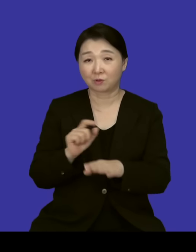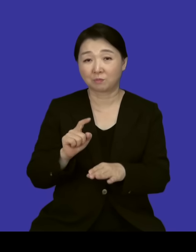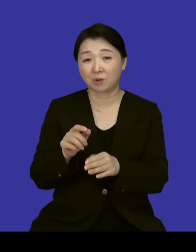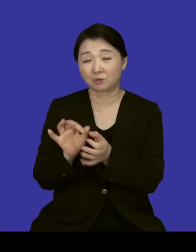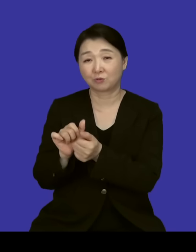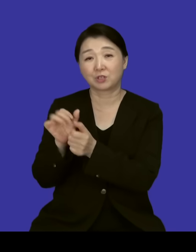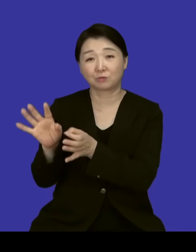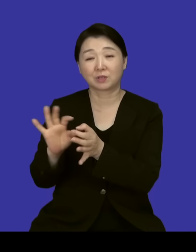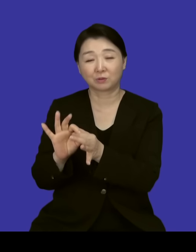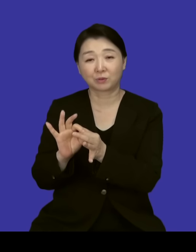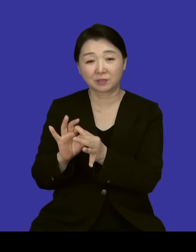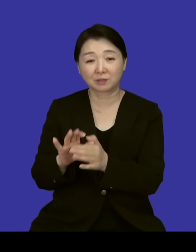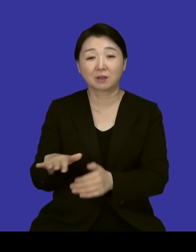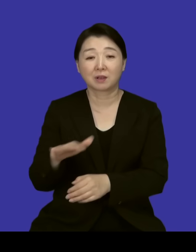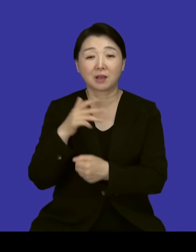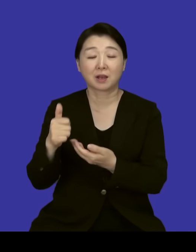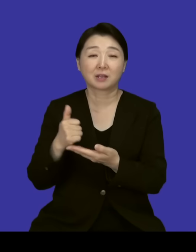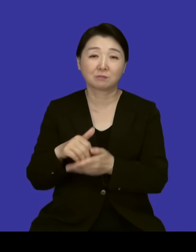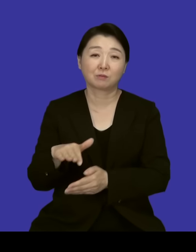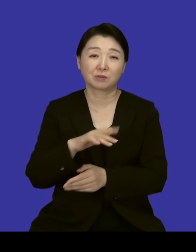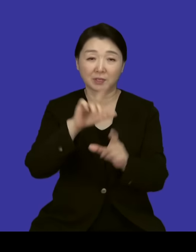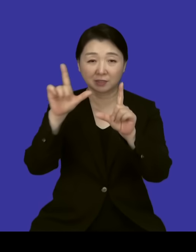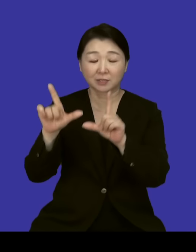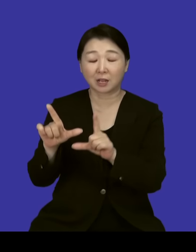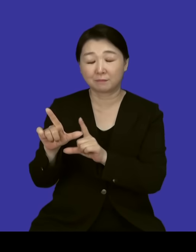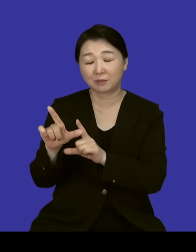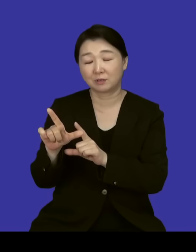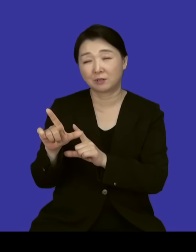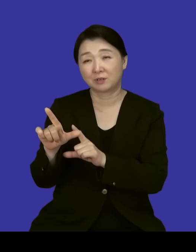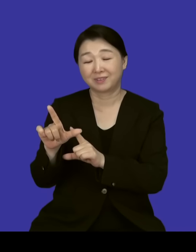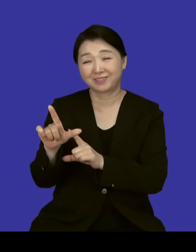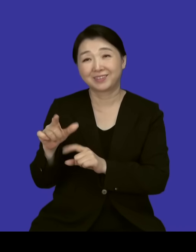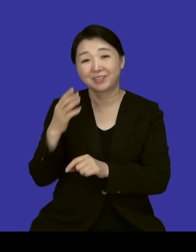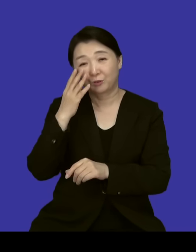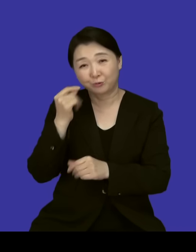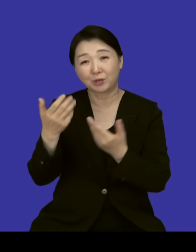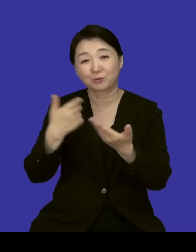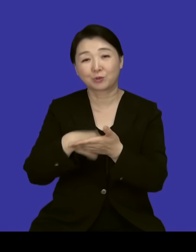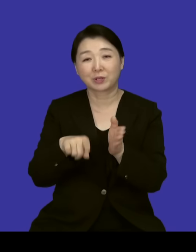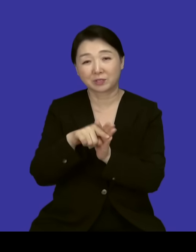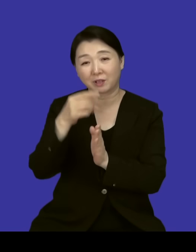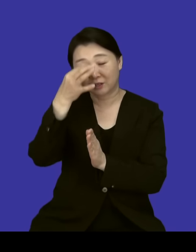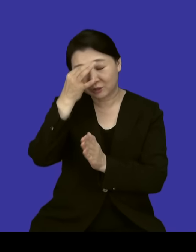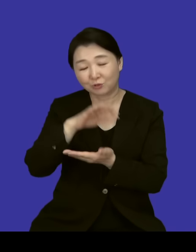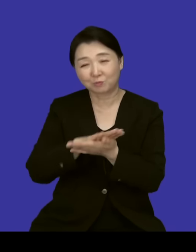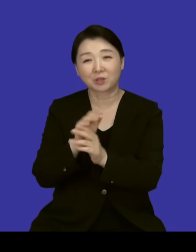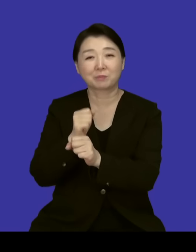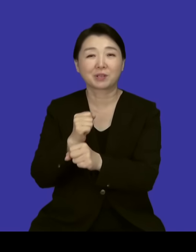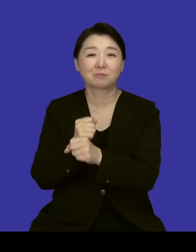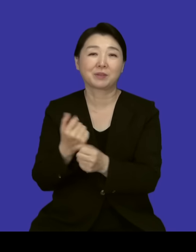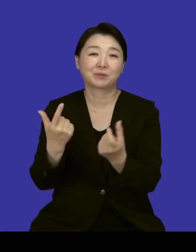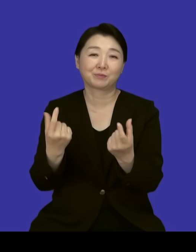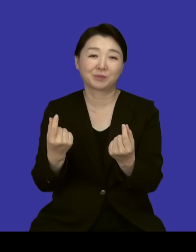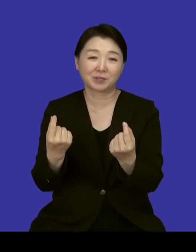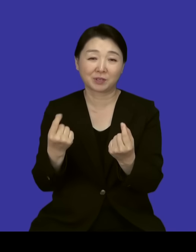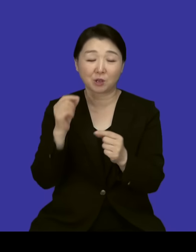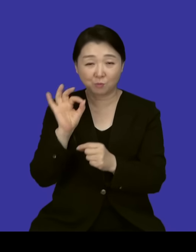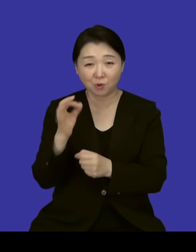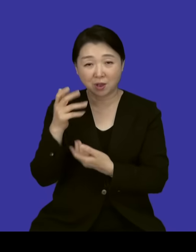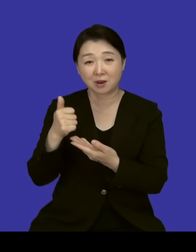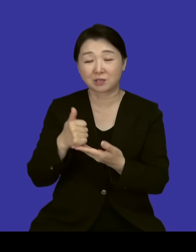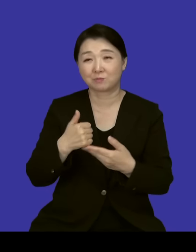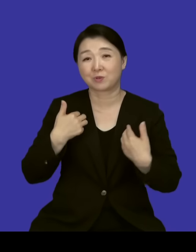주식 투자를 통해서 와, 하나님이 우리 삶을 윤택하게 해주려고 얼마나 이런 기술적 변화를 막 만들어내는 걸 보고 하나님도